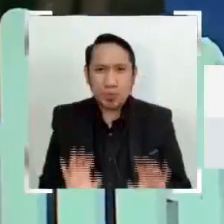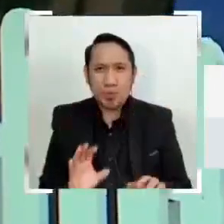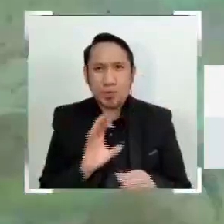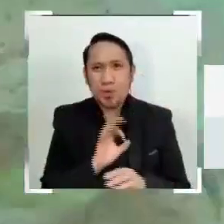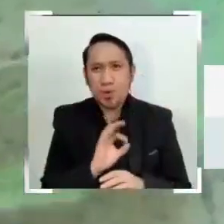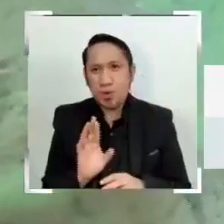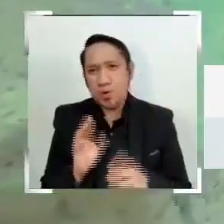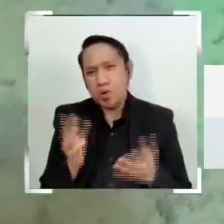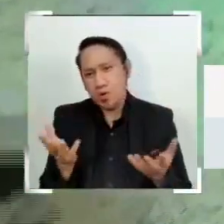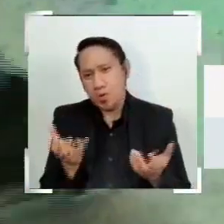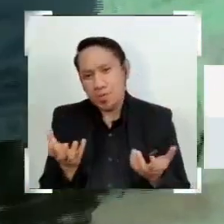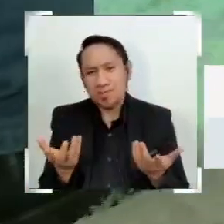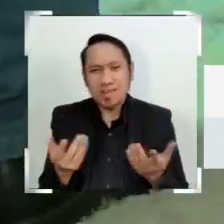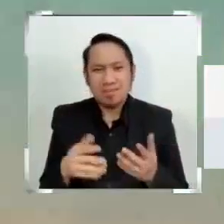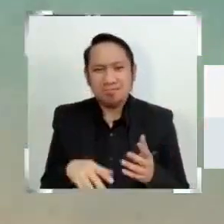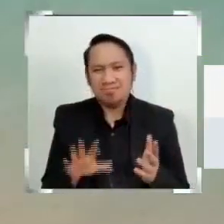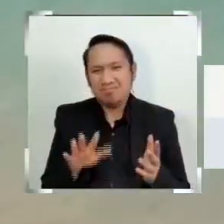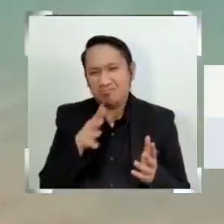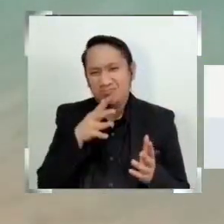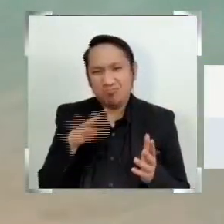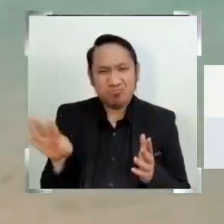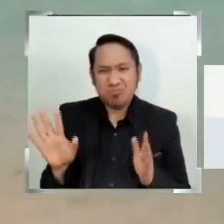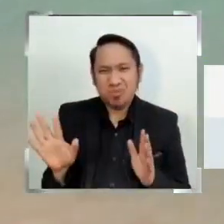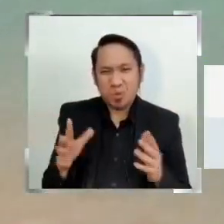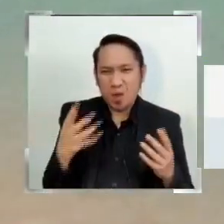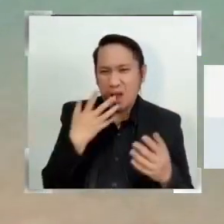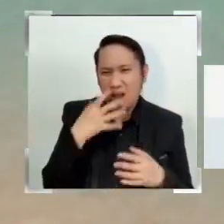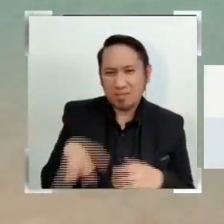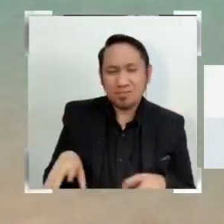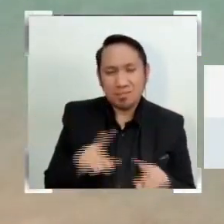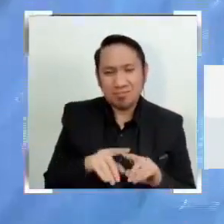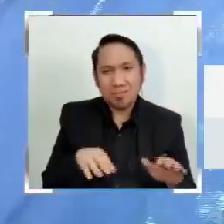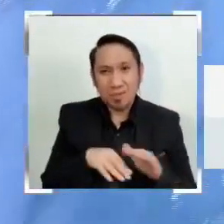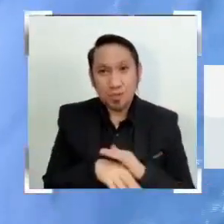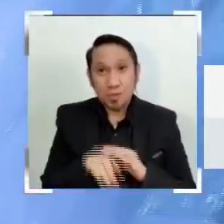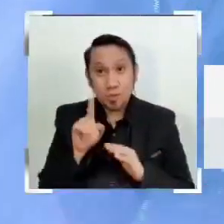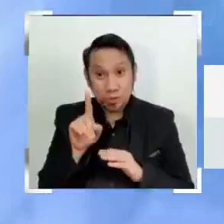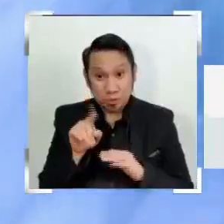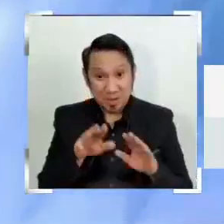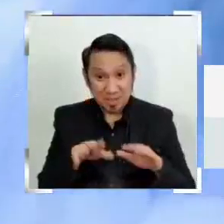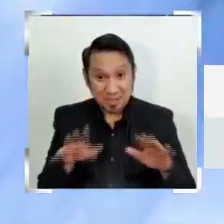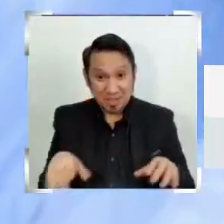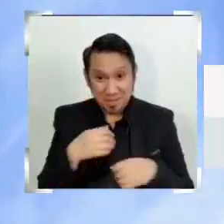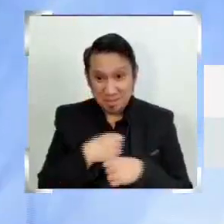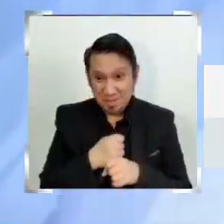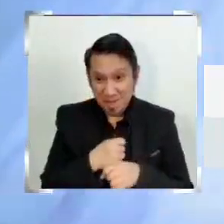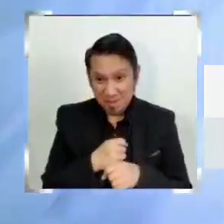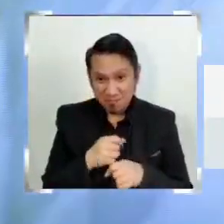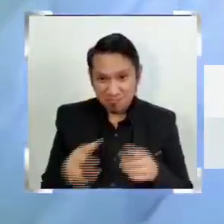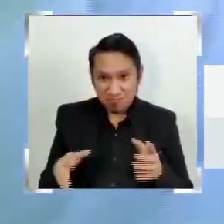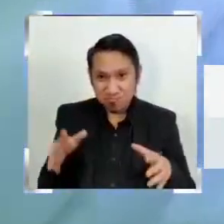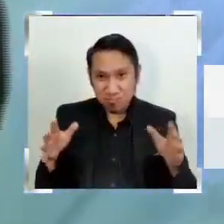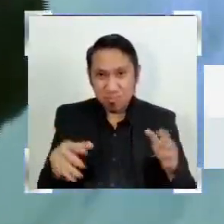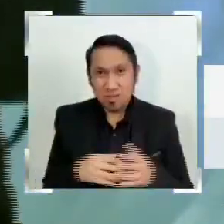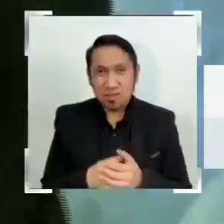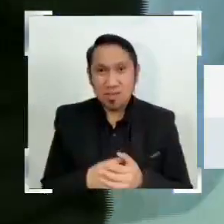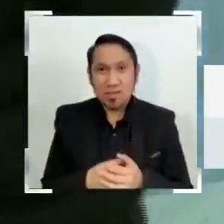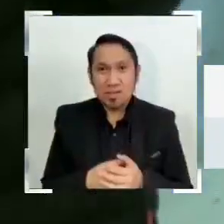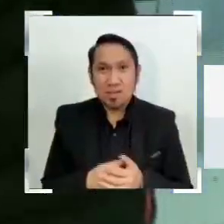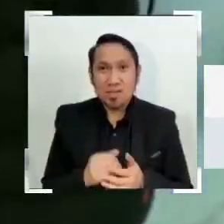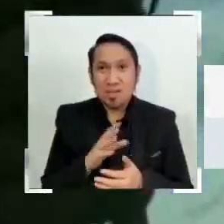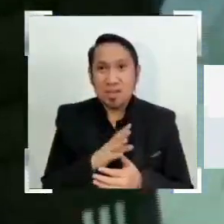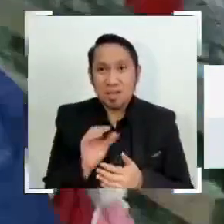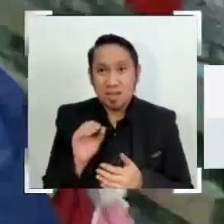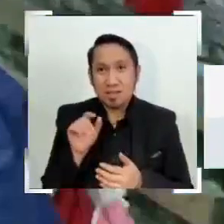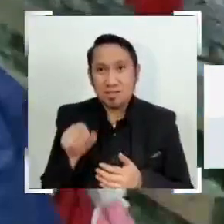ng panahon. Ang ilang mga bata, kanya-kanyang gawa ng snow angel. Bida rin ang ice slide na 75 meters